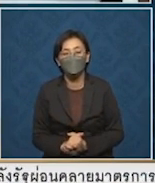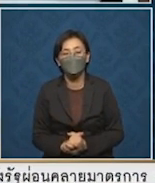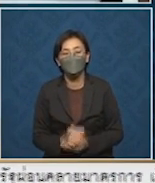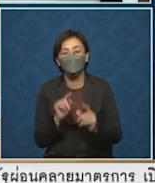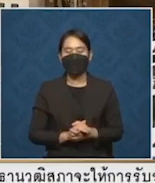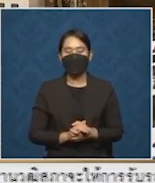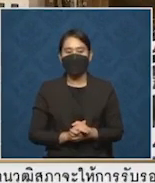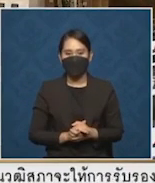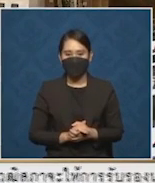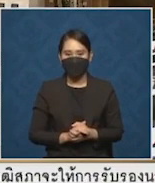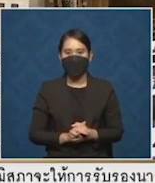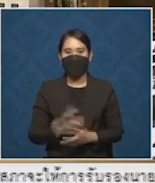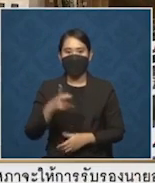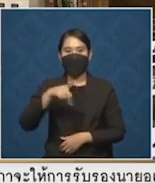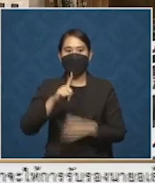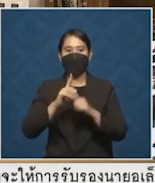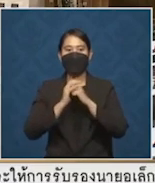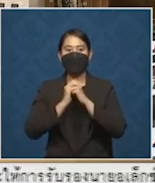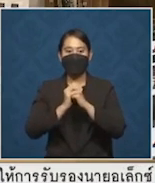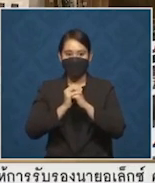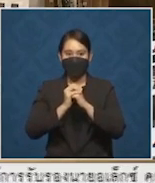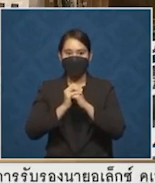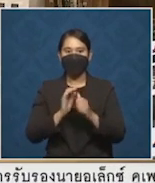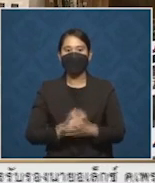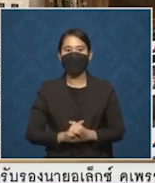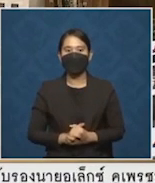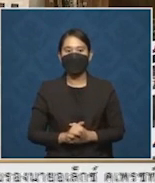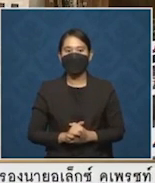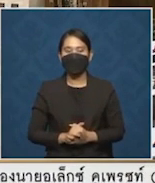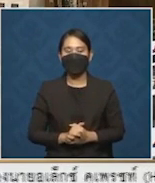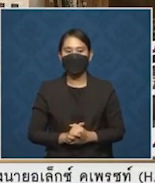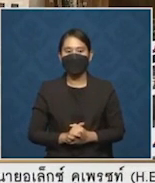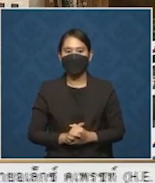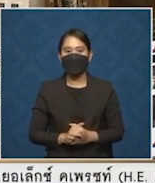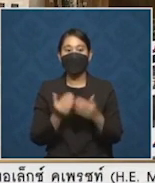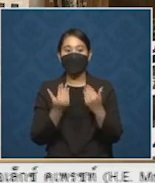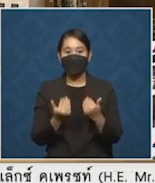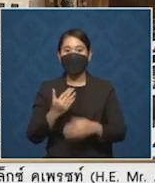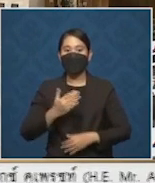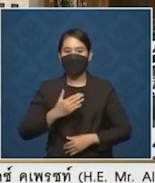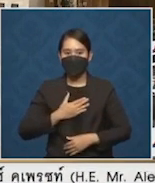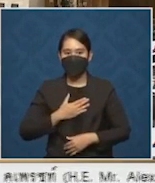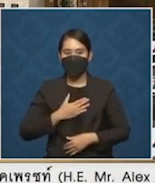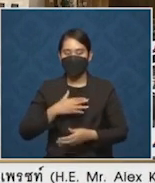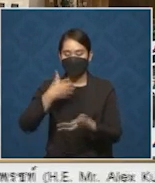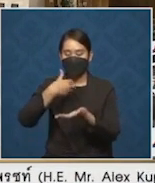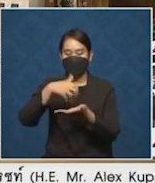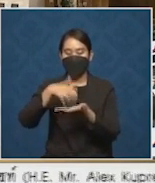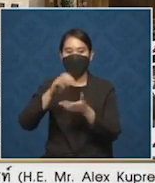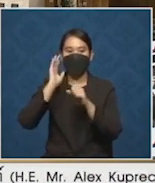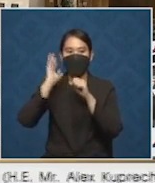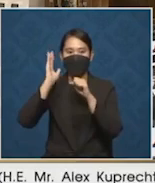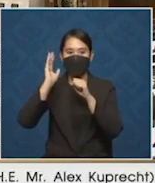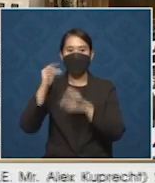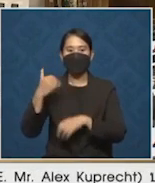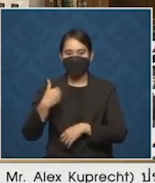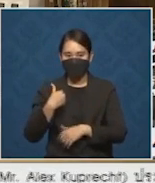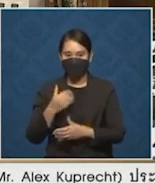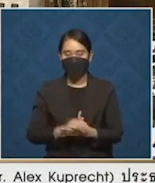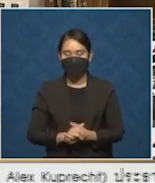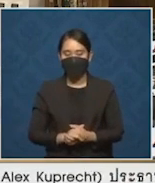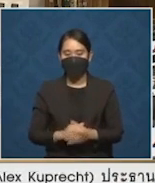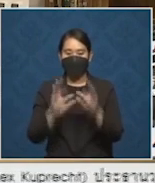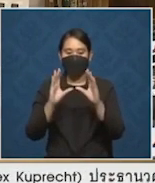ก็แค่นั้นเอง คือทำอะไรเพื่อประชาชนจริง ๆคือถ้ามันยากก็อย่าทำนะครับถ้าทำไม่ได้ก็อย่าฝืน